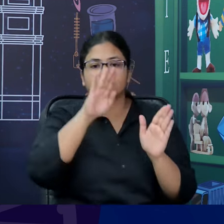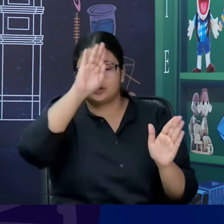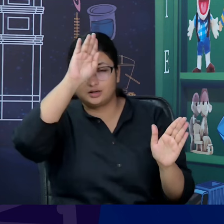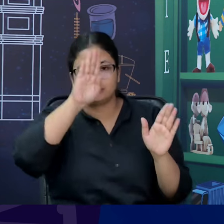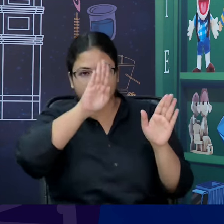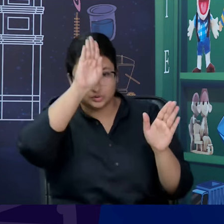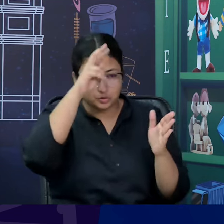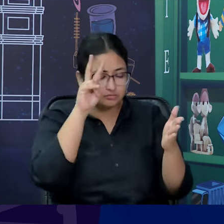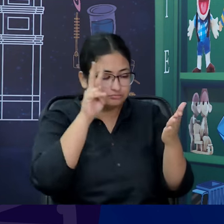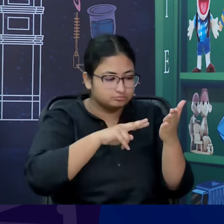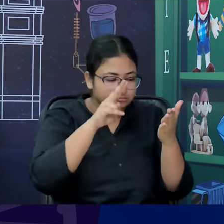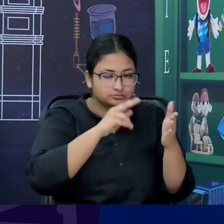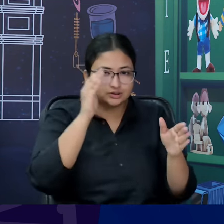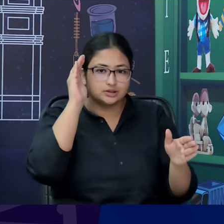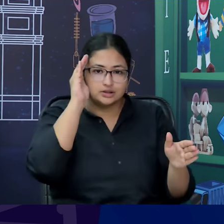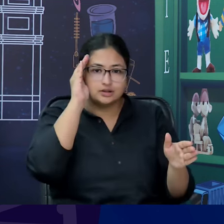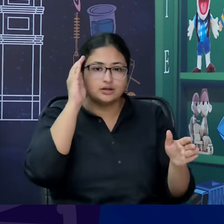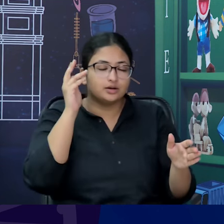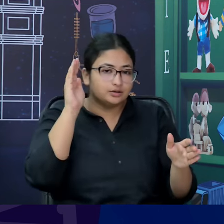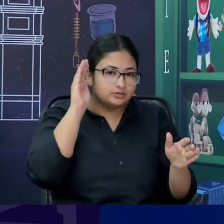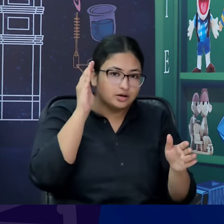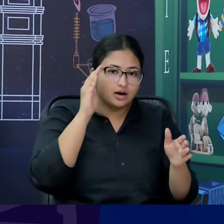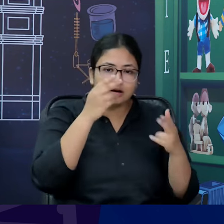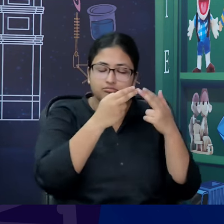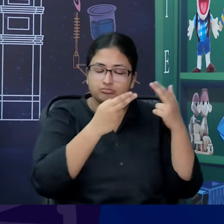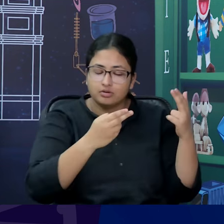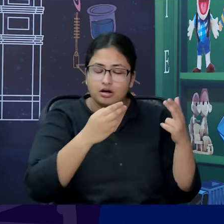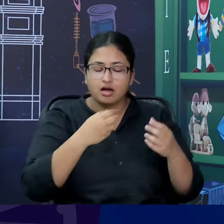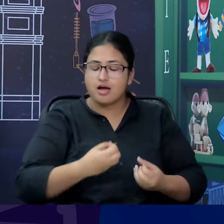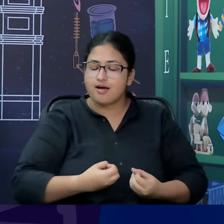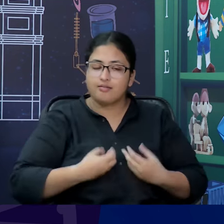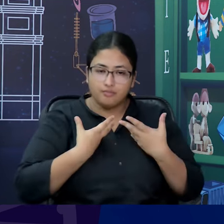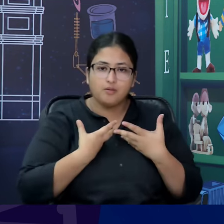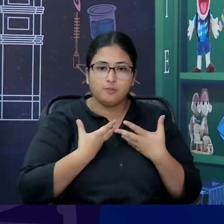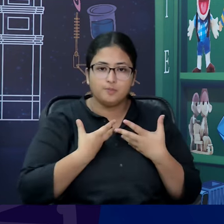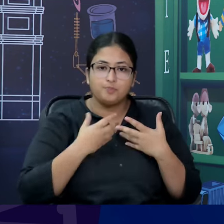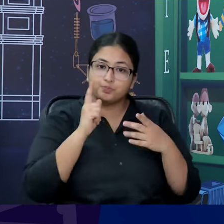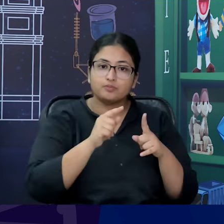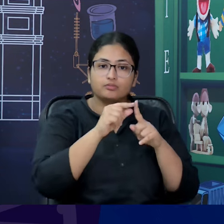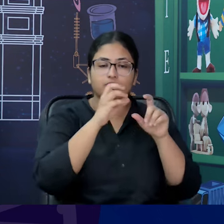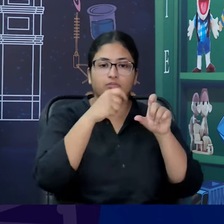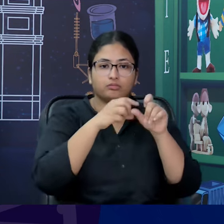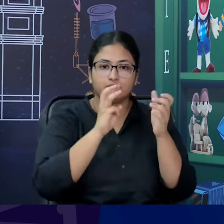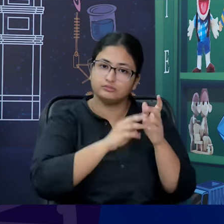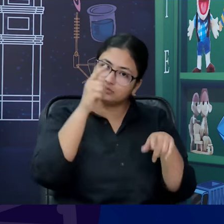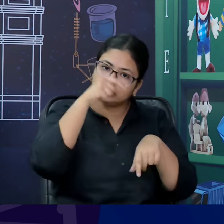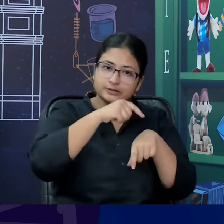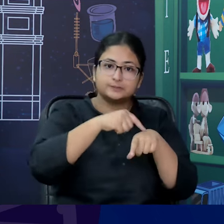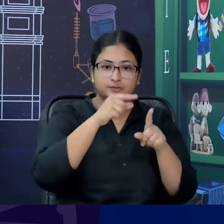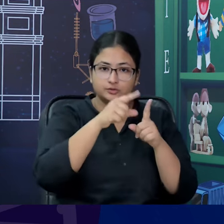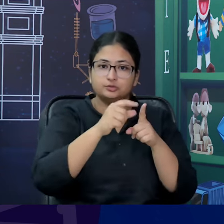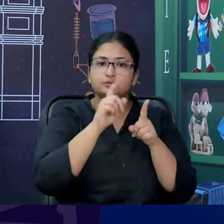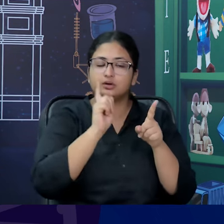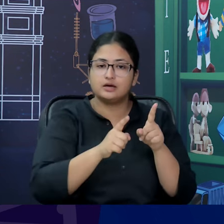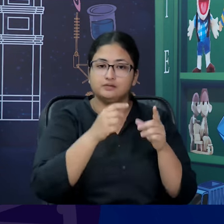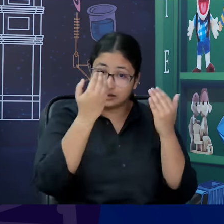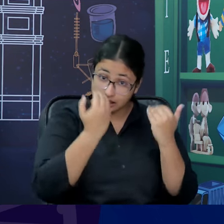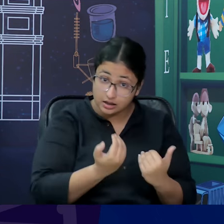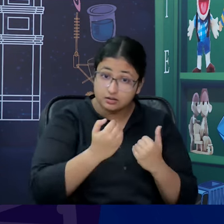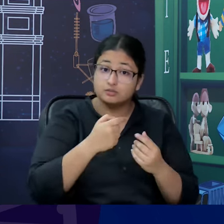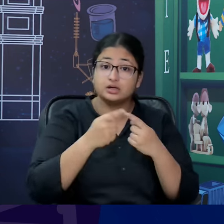कवि ही रहा था और बहुत सारा मौखिक साहित्य है हमारा जो स्थानीय अपने ग्रामीण क्षेत्र में लिखा जा रहा था आज भी